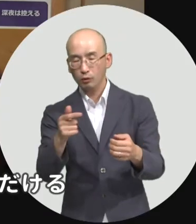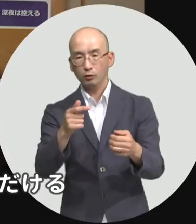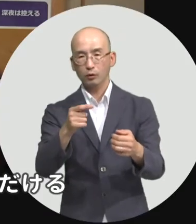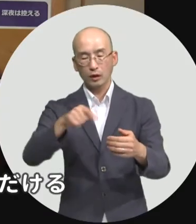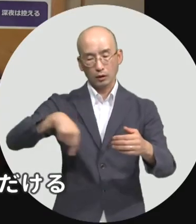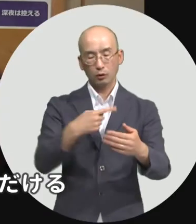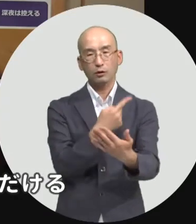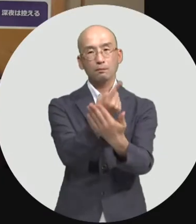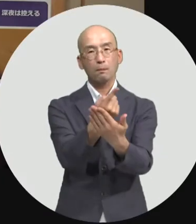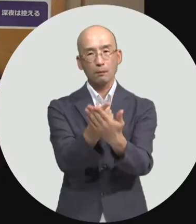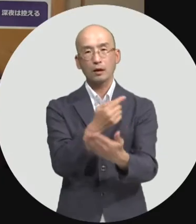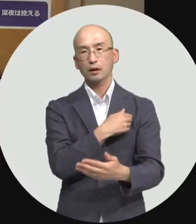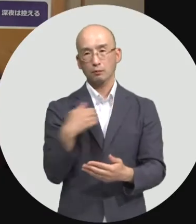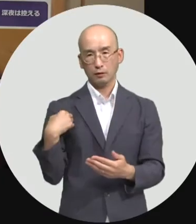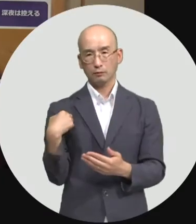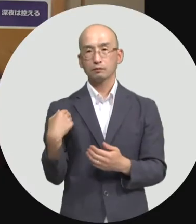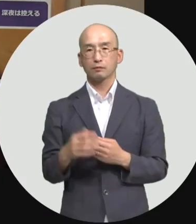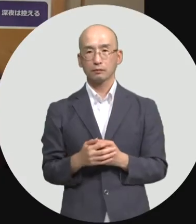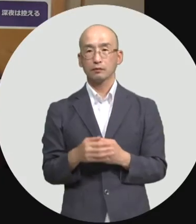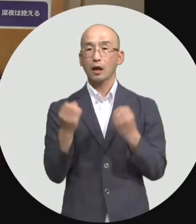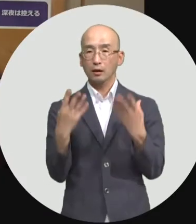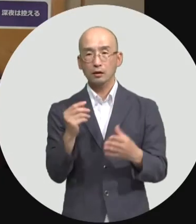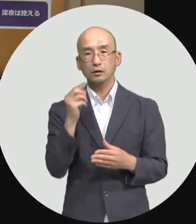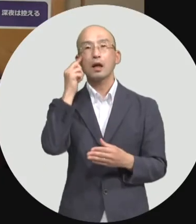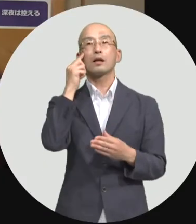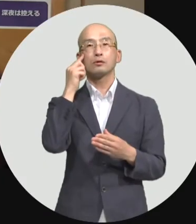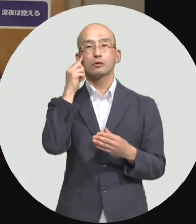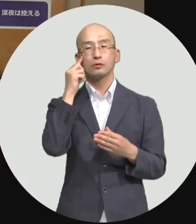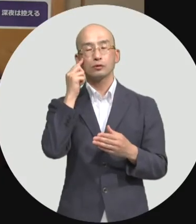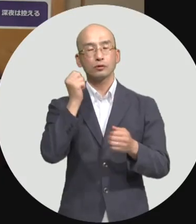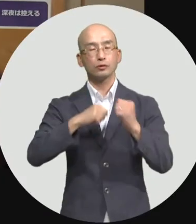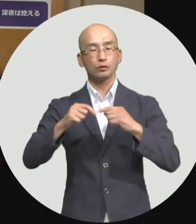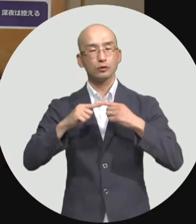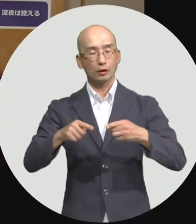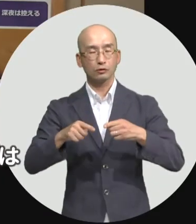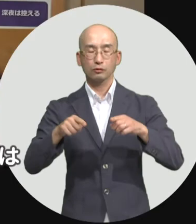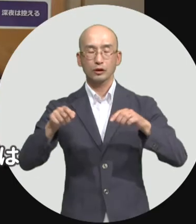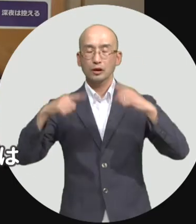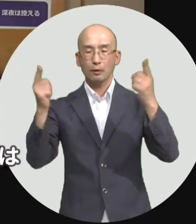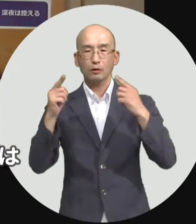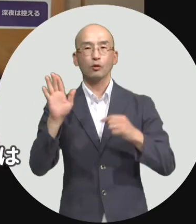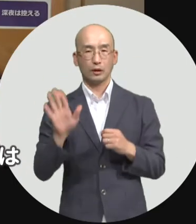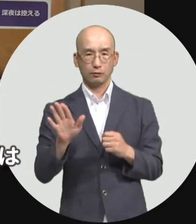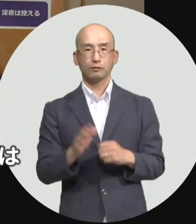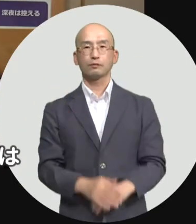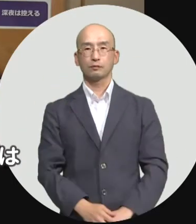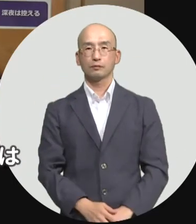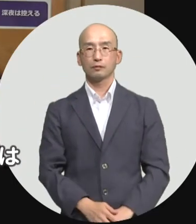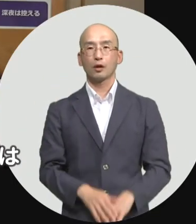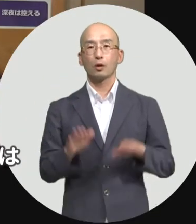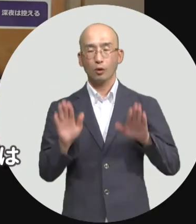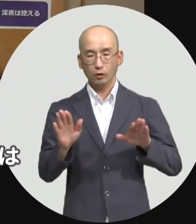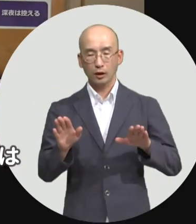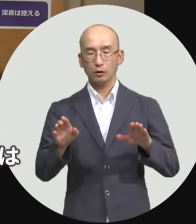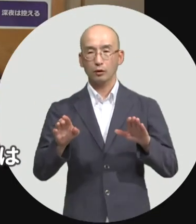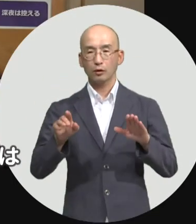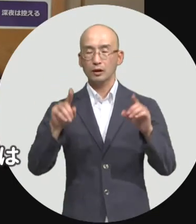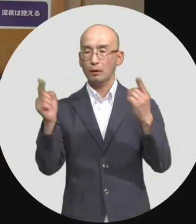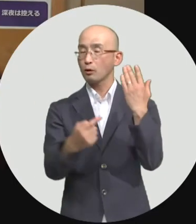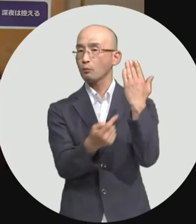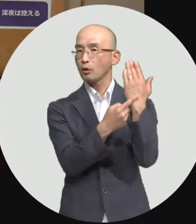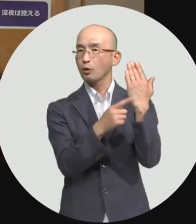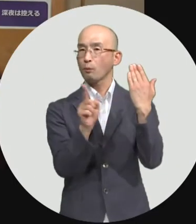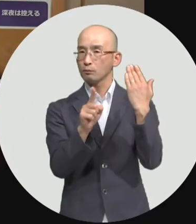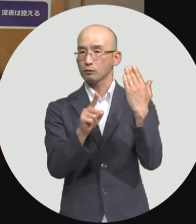参加をいただけるという、まあ、新しい感覚の就活イベントでございます。今回のイベントの最大のポイントは、参加者自ら